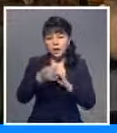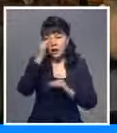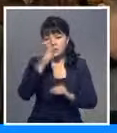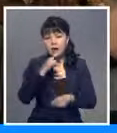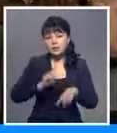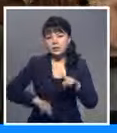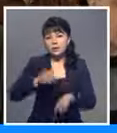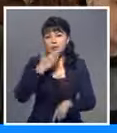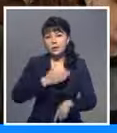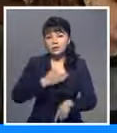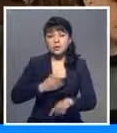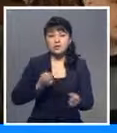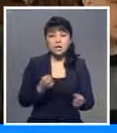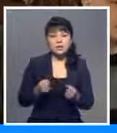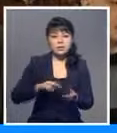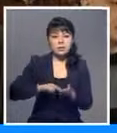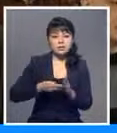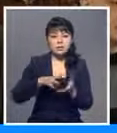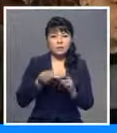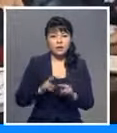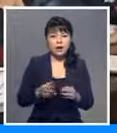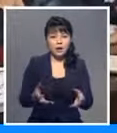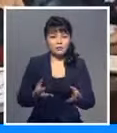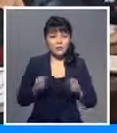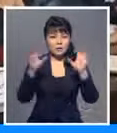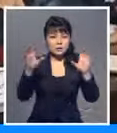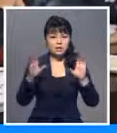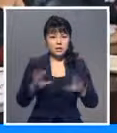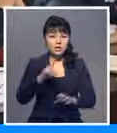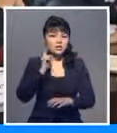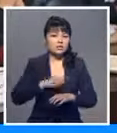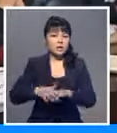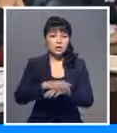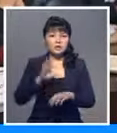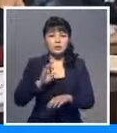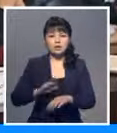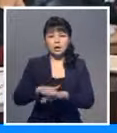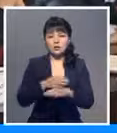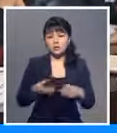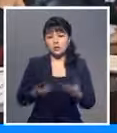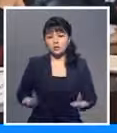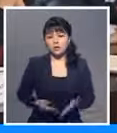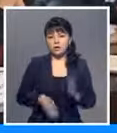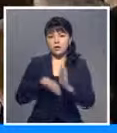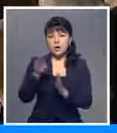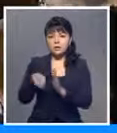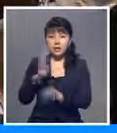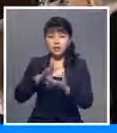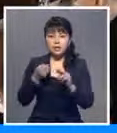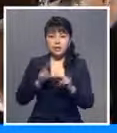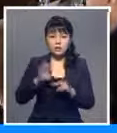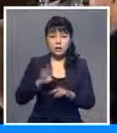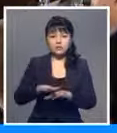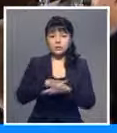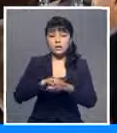қазақстандық патриотизмді нығайтуға негізделген. Қабылданған заң жастарды әлеуметтендіруді сәтті түрде жүзеге асыру және олардың бар